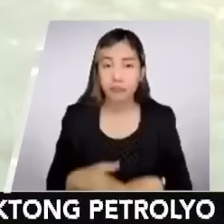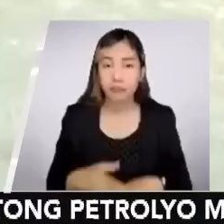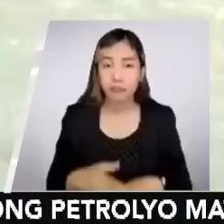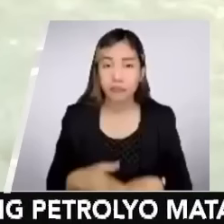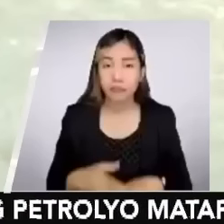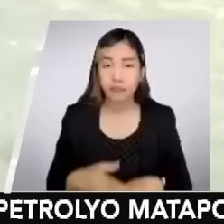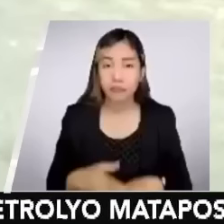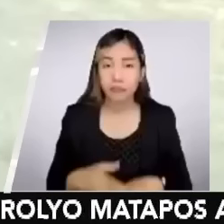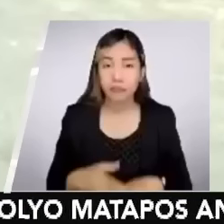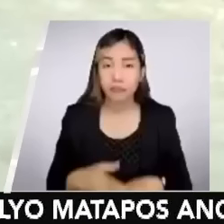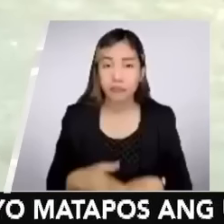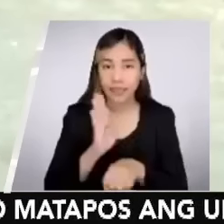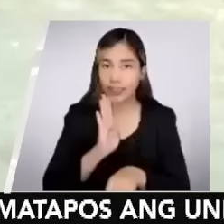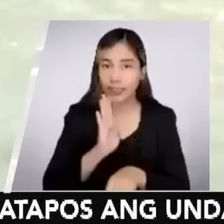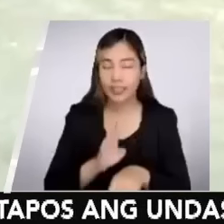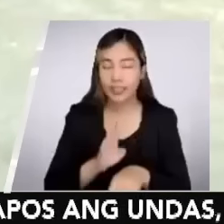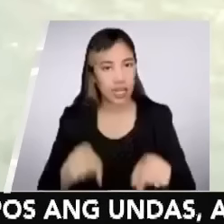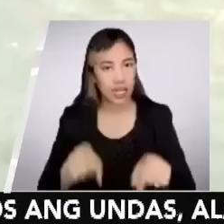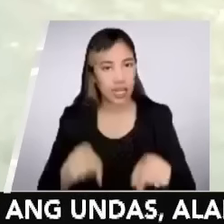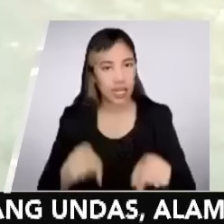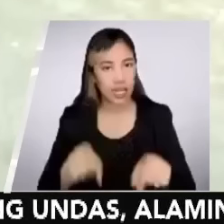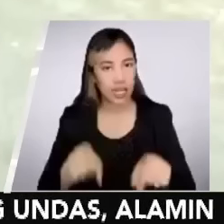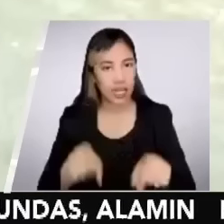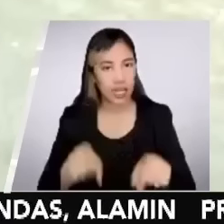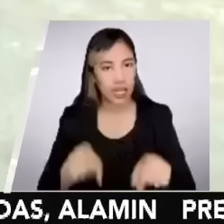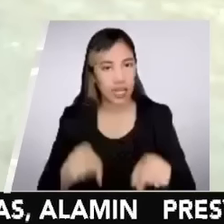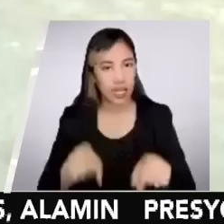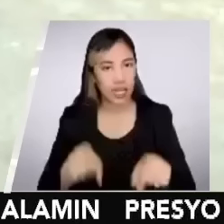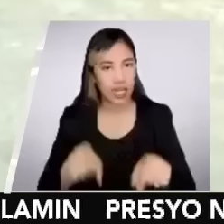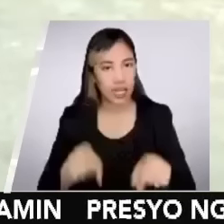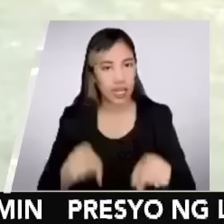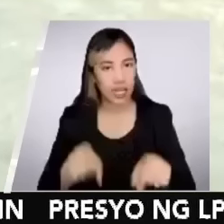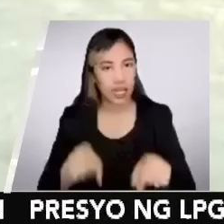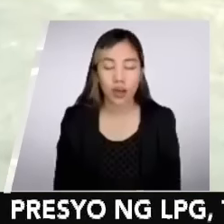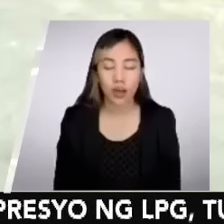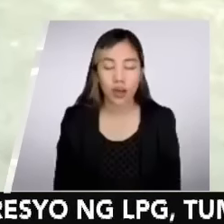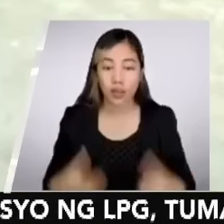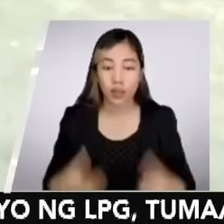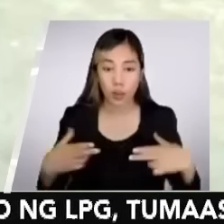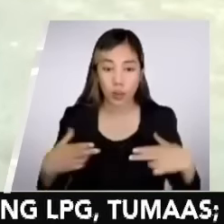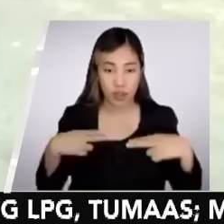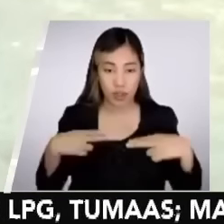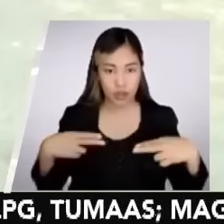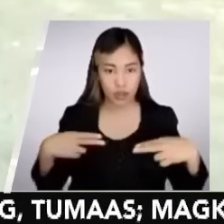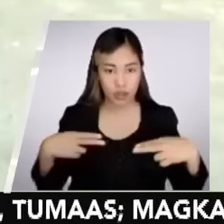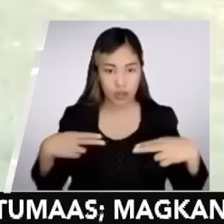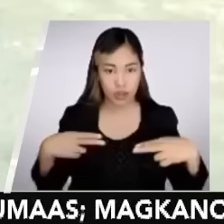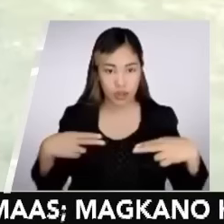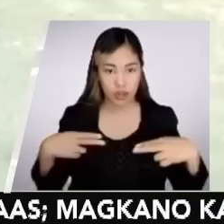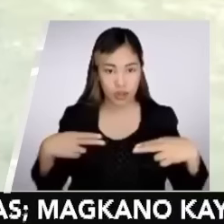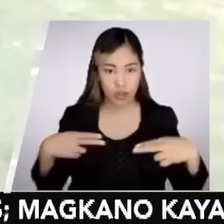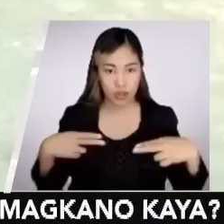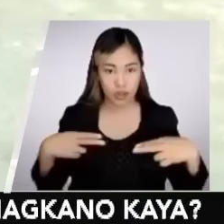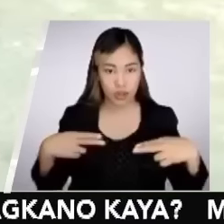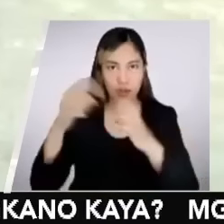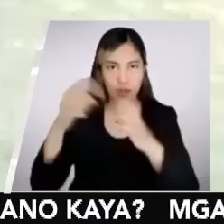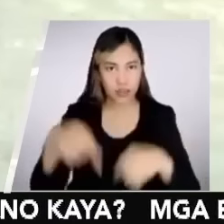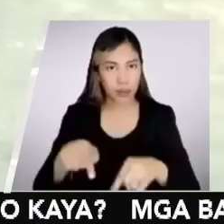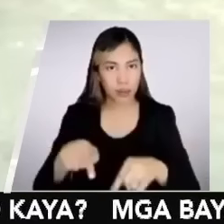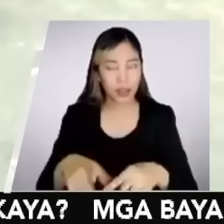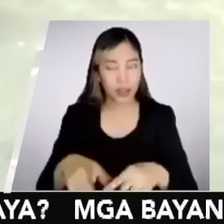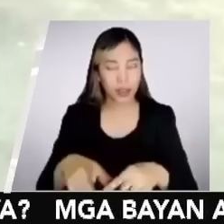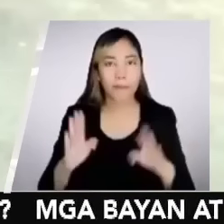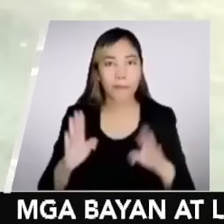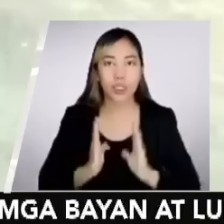At dahil nga holiday, inaasahan na dadagsari ng mga turista sa Baguio City. Kaya naman, kamustahin natin ang